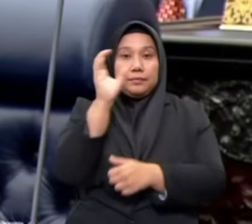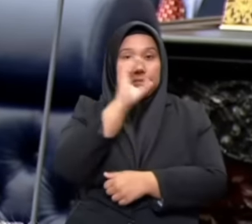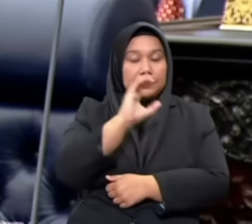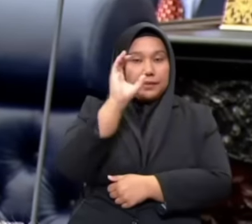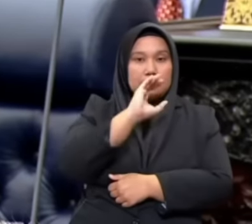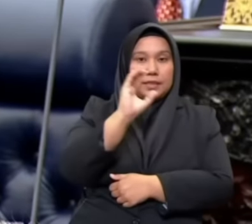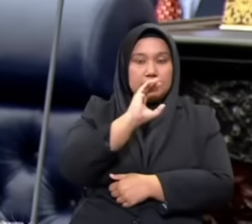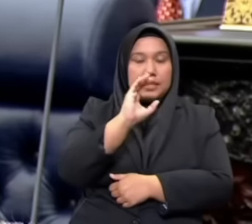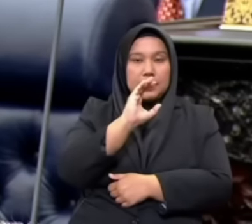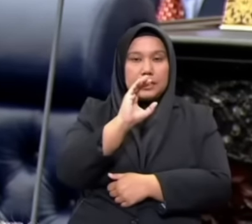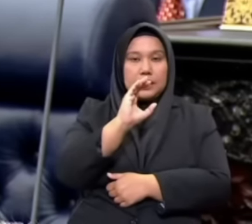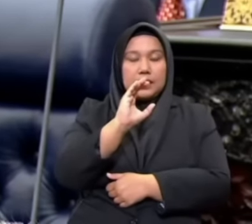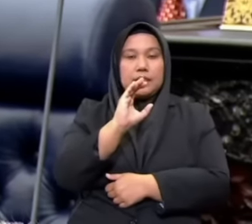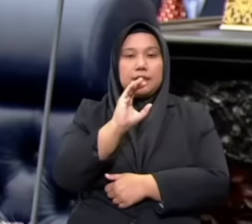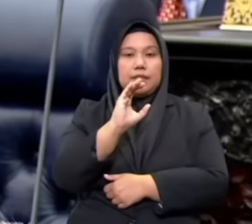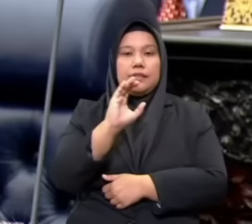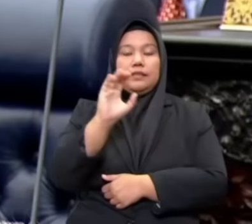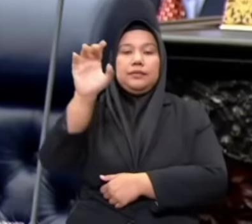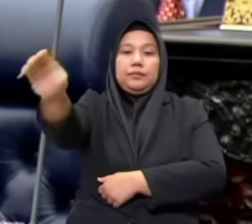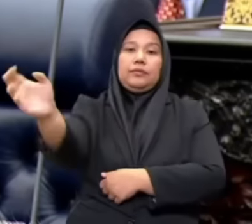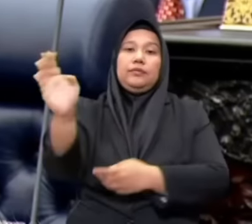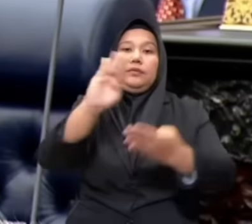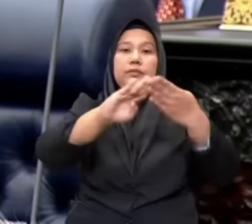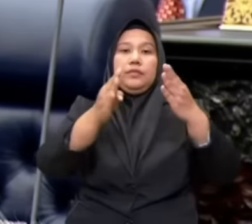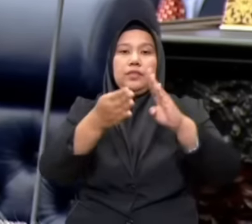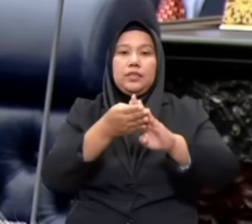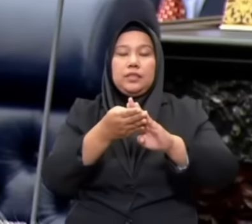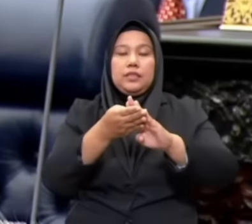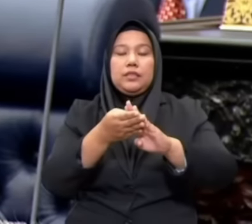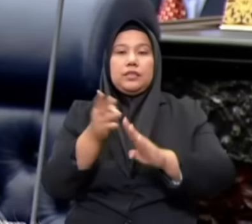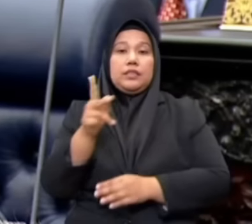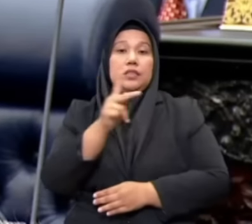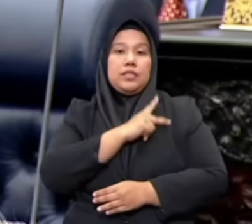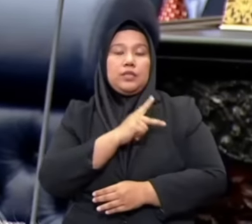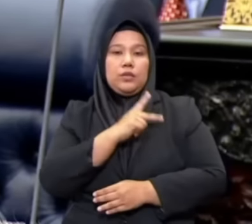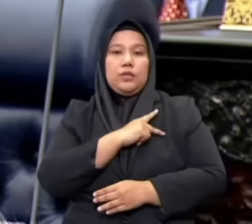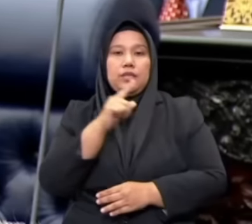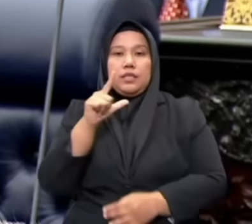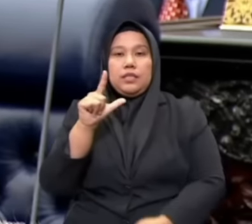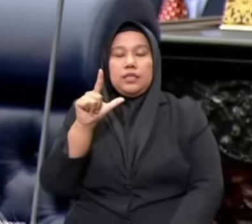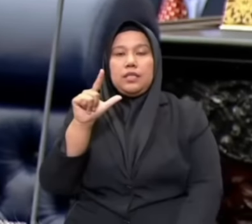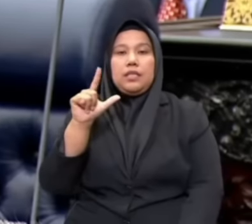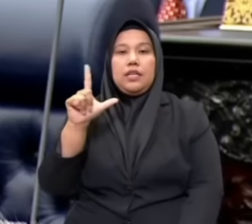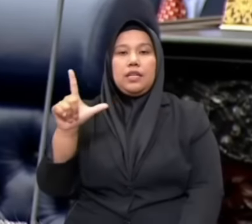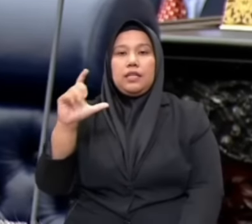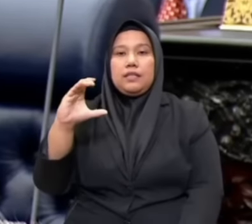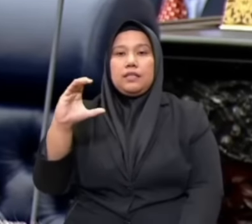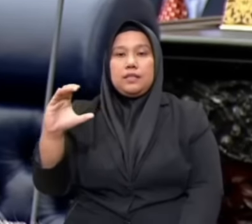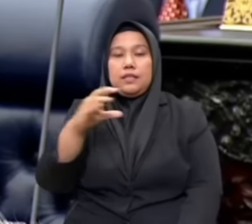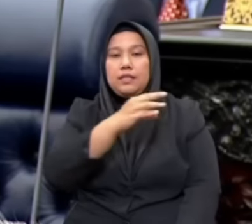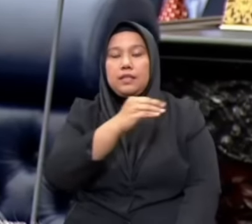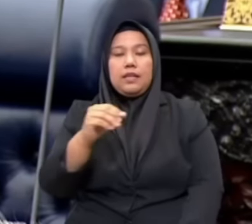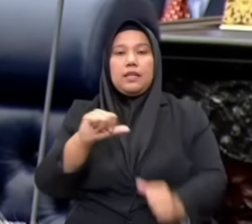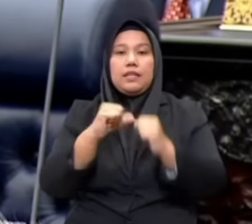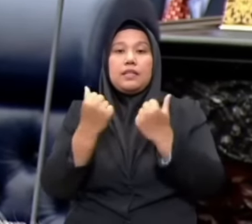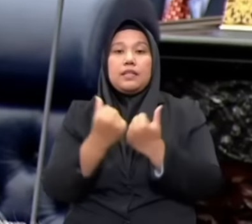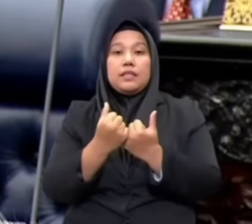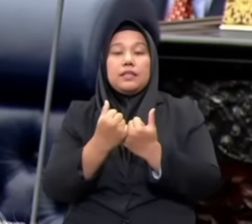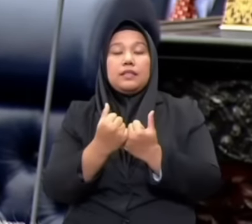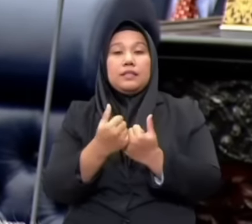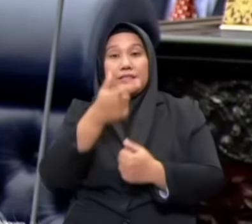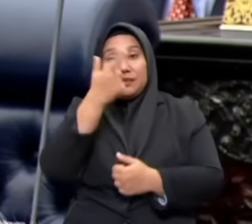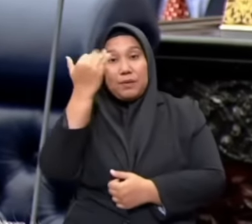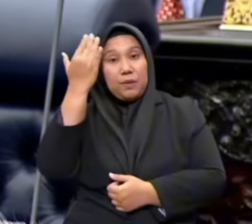kita mencari CEO top notch mengetuai GLC, GLIC dan agensi ini Kenapa? Kalaulah kapten